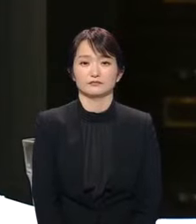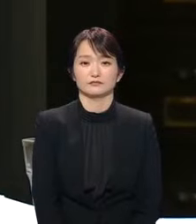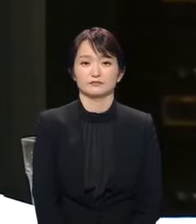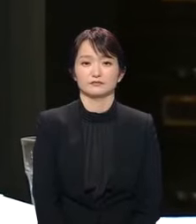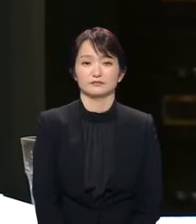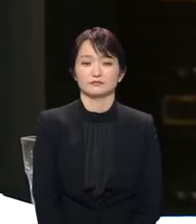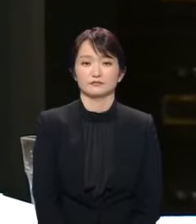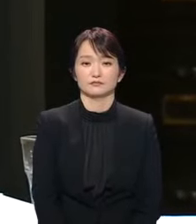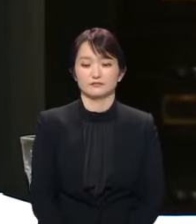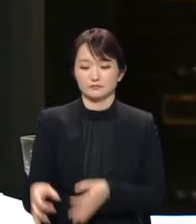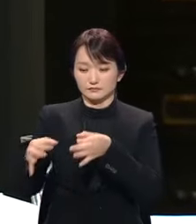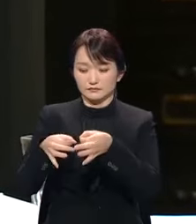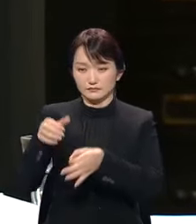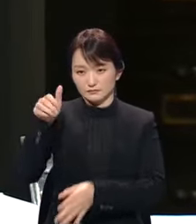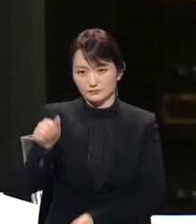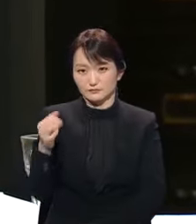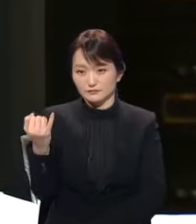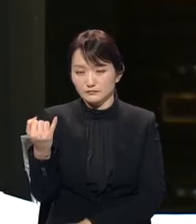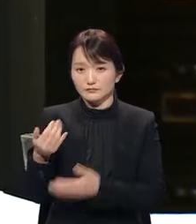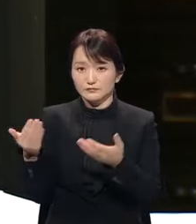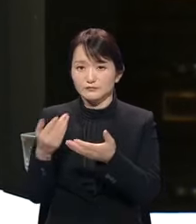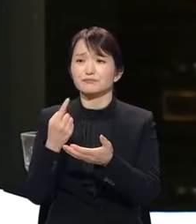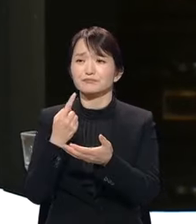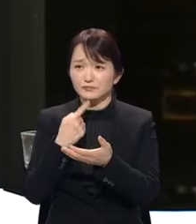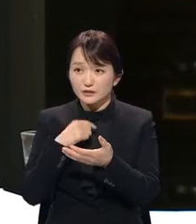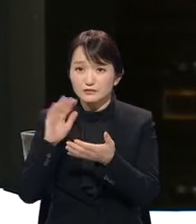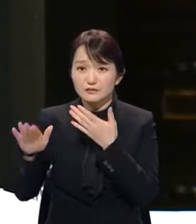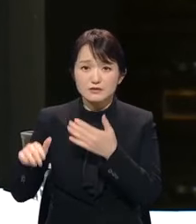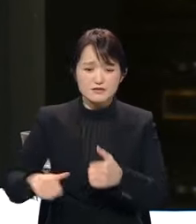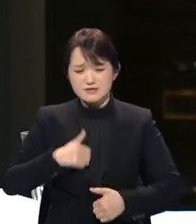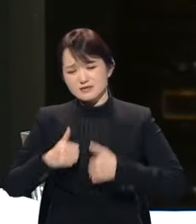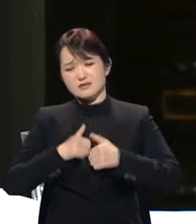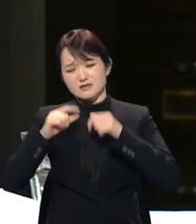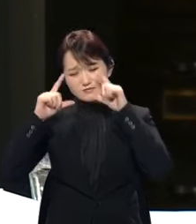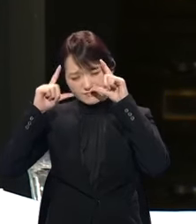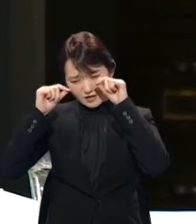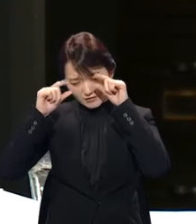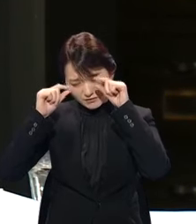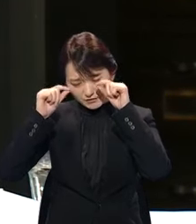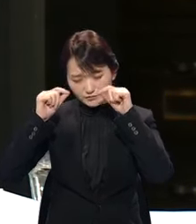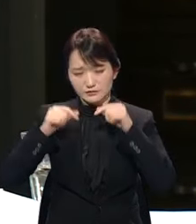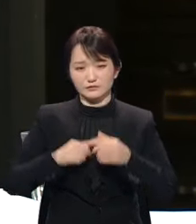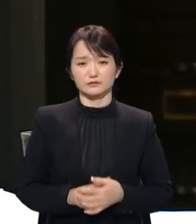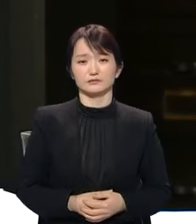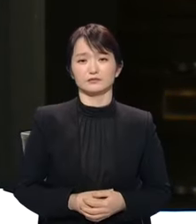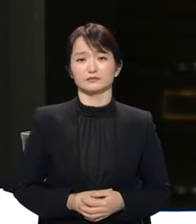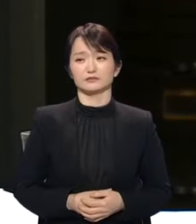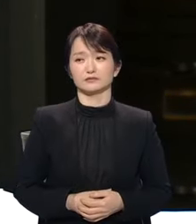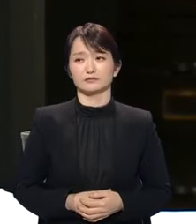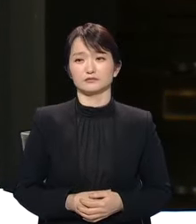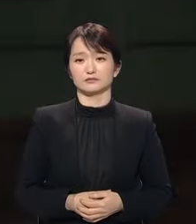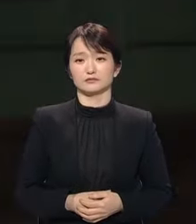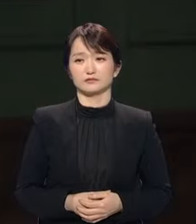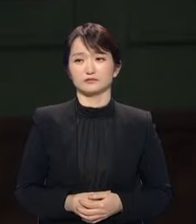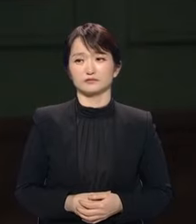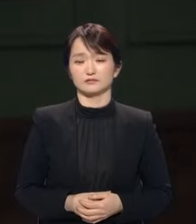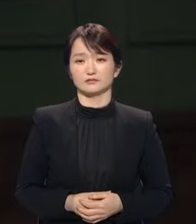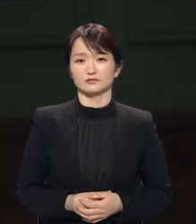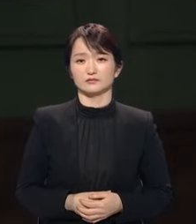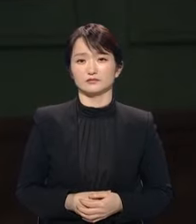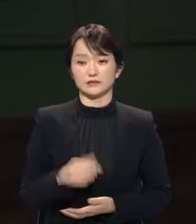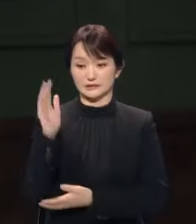이 사장님이 정말 이 일 겪은 뒤로 분해서 잠도 못 주무신다는데 네, 그래서 그 얘기를 온라인